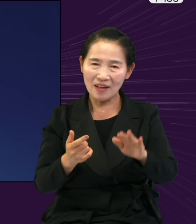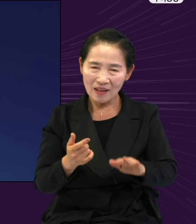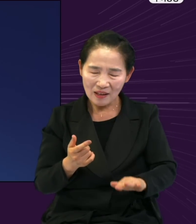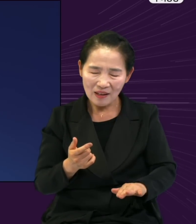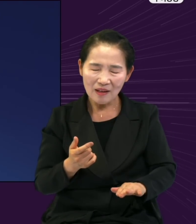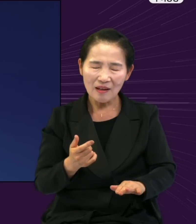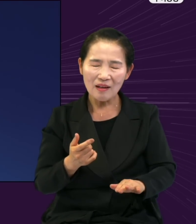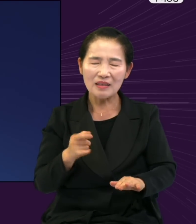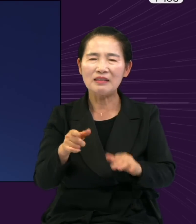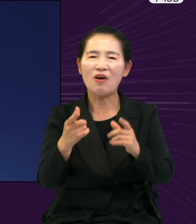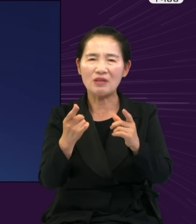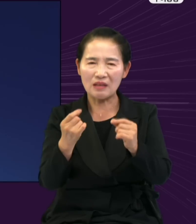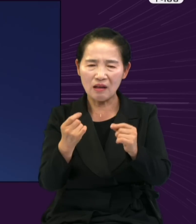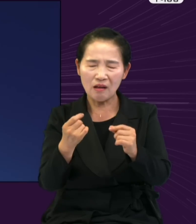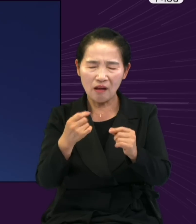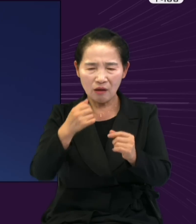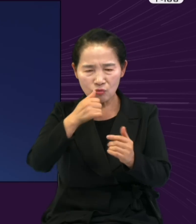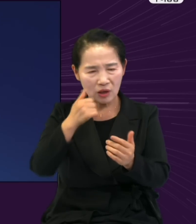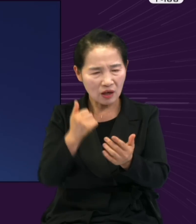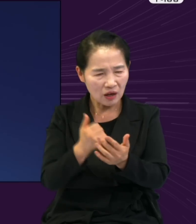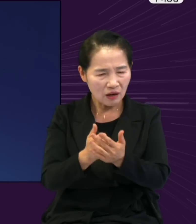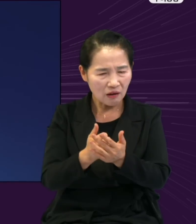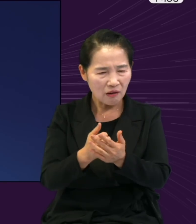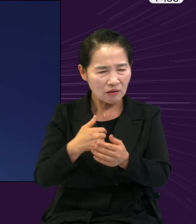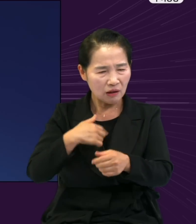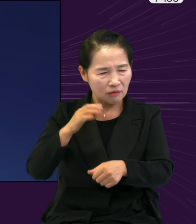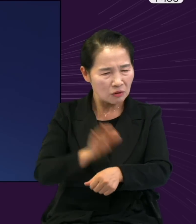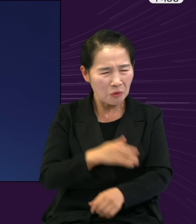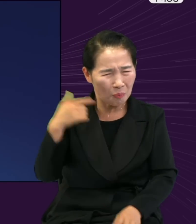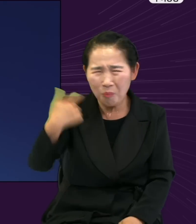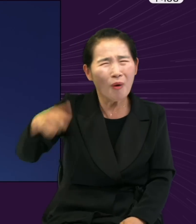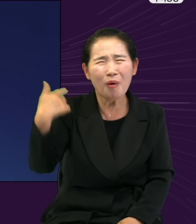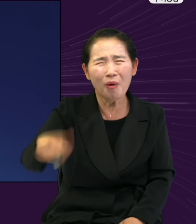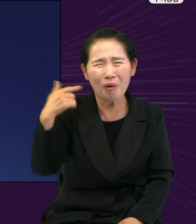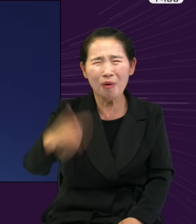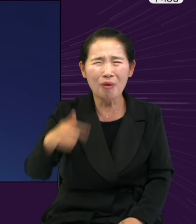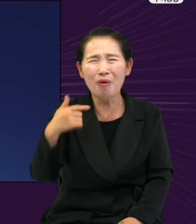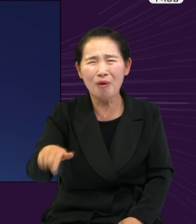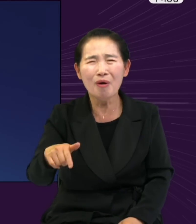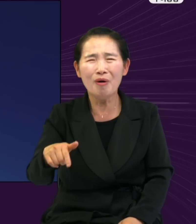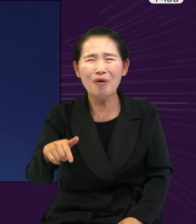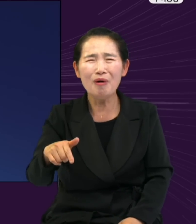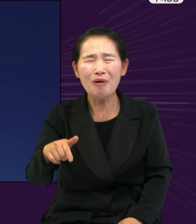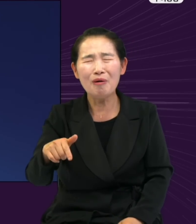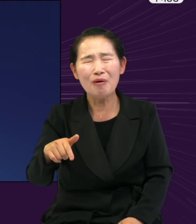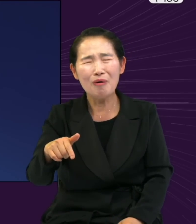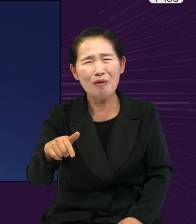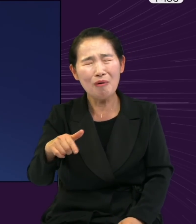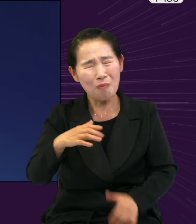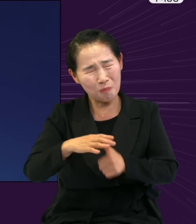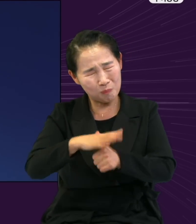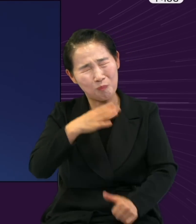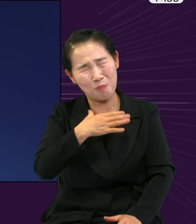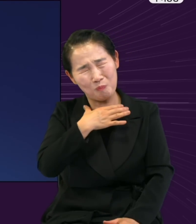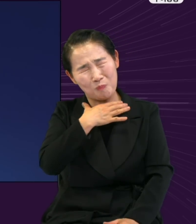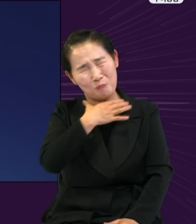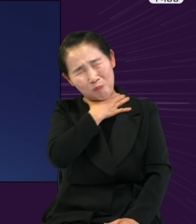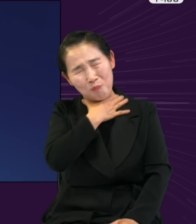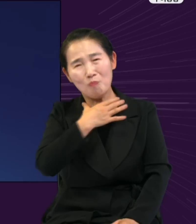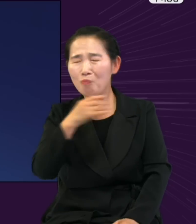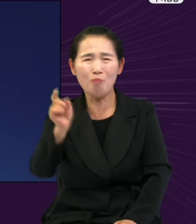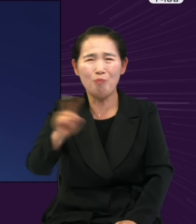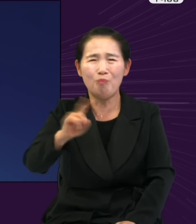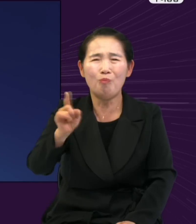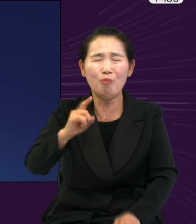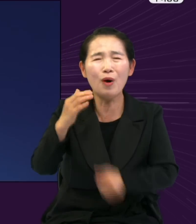몰려오더라고요. 내가 도대체 뭘 그렇게 잘못했지? 하나님 도대체 나한테 왜 이렇게 잔인하게 하시지? 내가 하나님